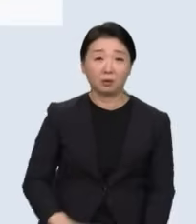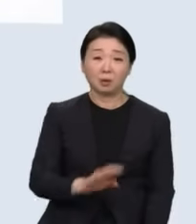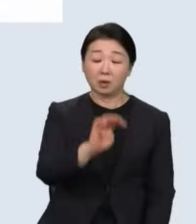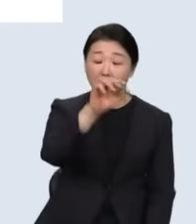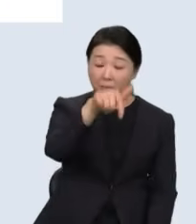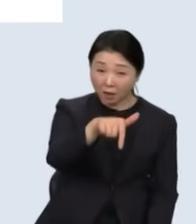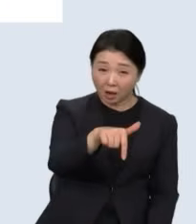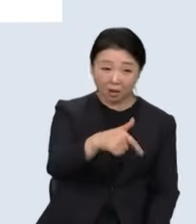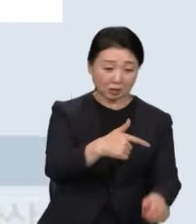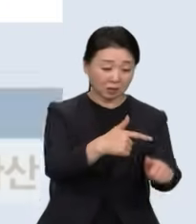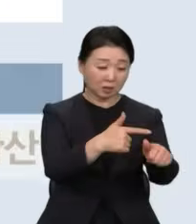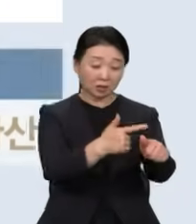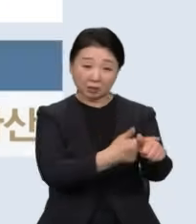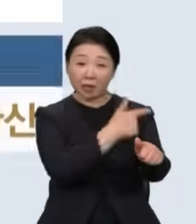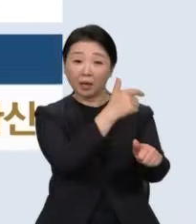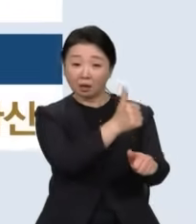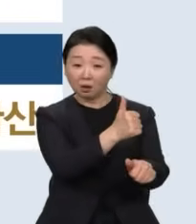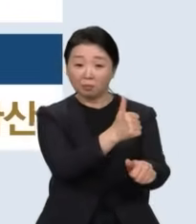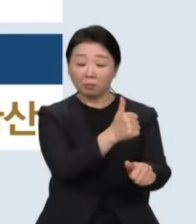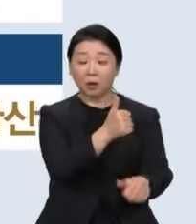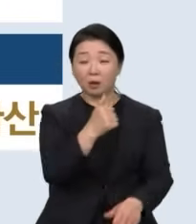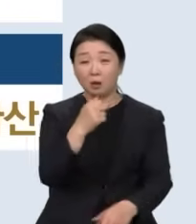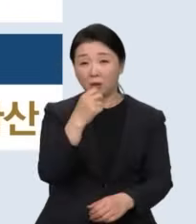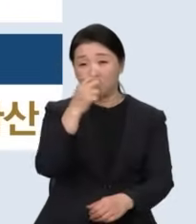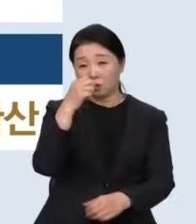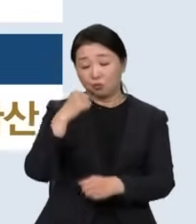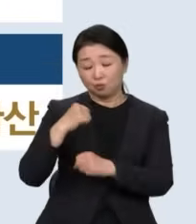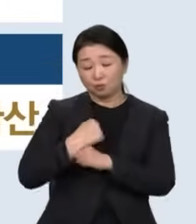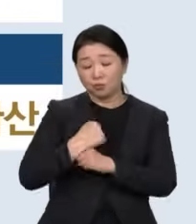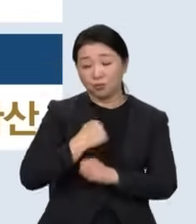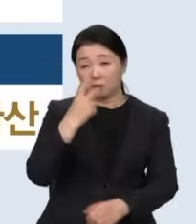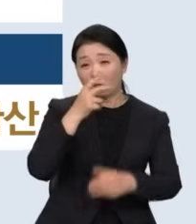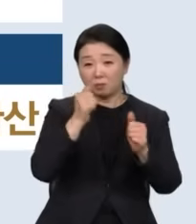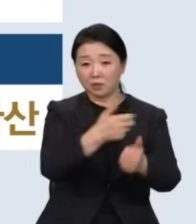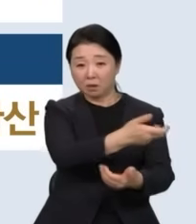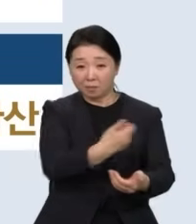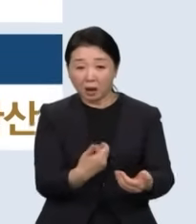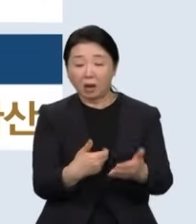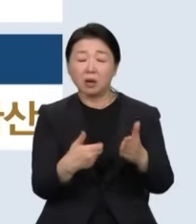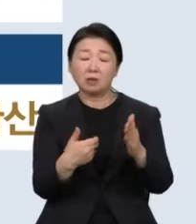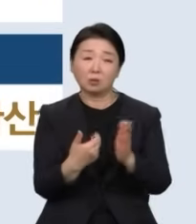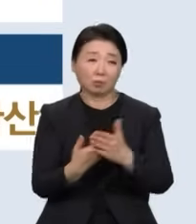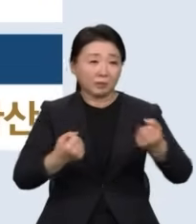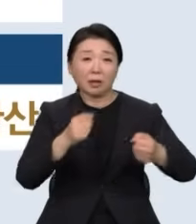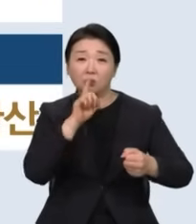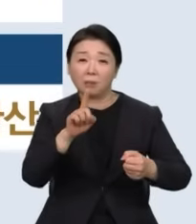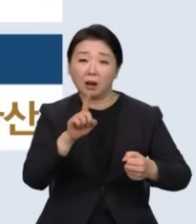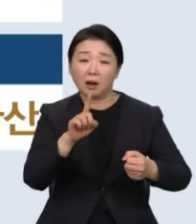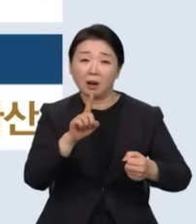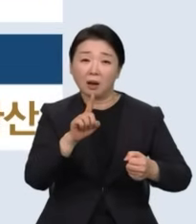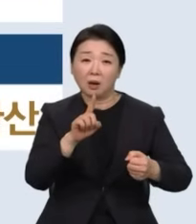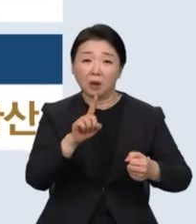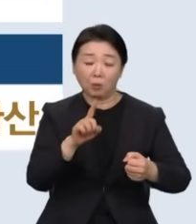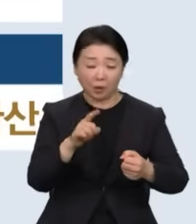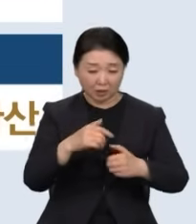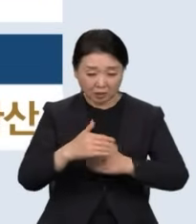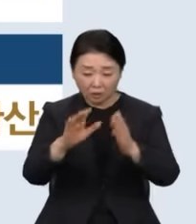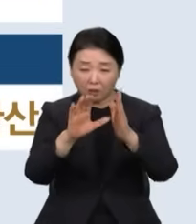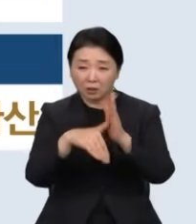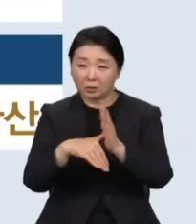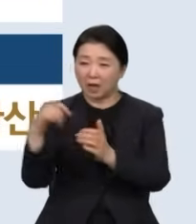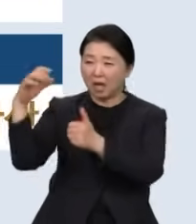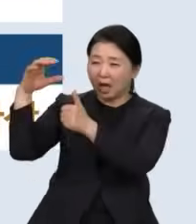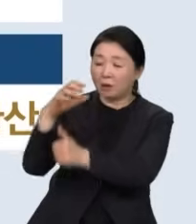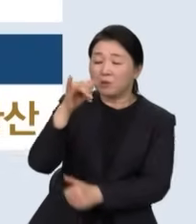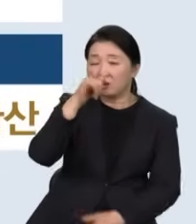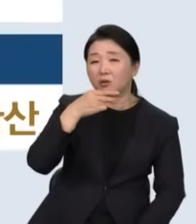넘긴 사건을 군검찰이 회수해 오면서 이른바 이렇게 항명 사건이 터졌고요. 또 이 네. 과정에 누군가 압력을 넣은 게 아니냐 이런 의혹이